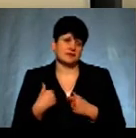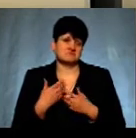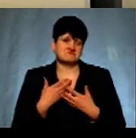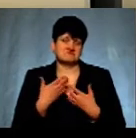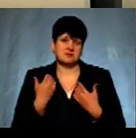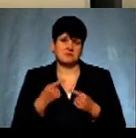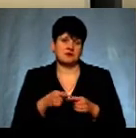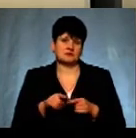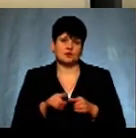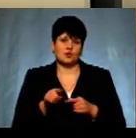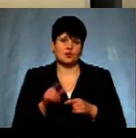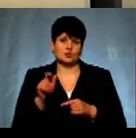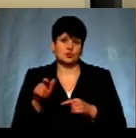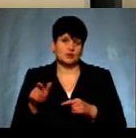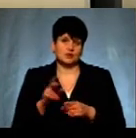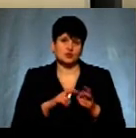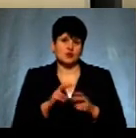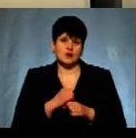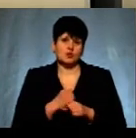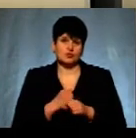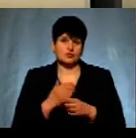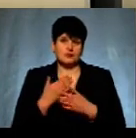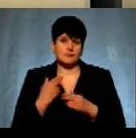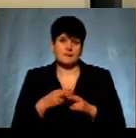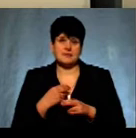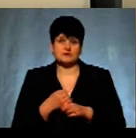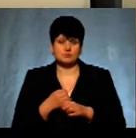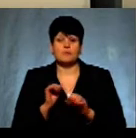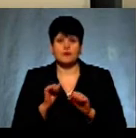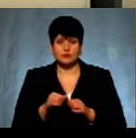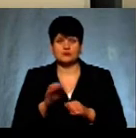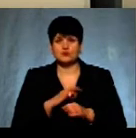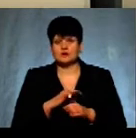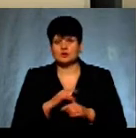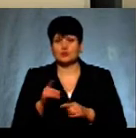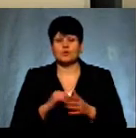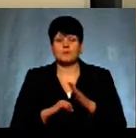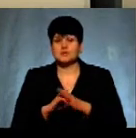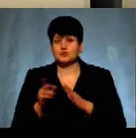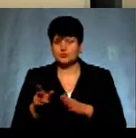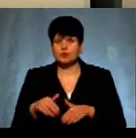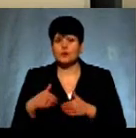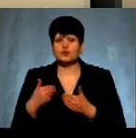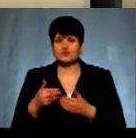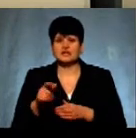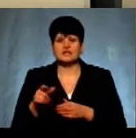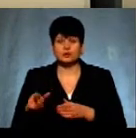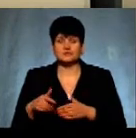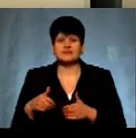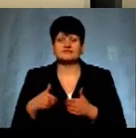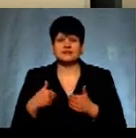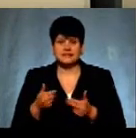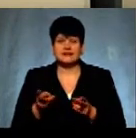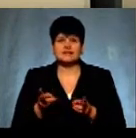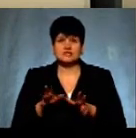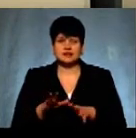такої кваліфікації людини, яка шукає роботу, немає такого безробітного, ми можемо скористатися такою базою і пропонувати людям, які зверталися,